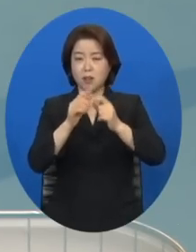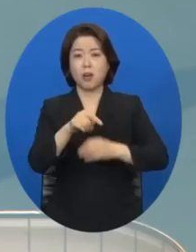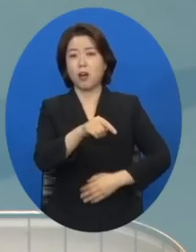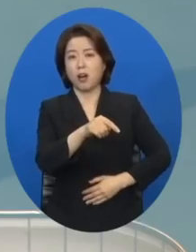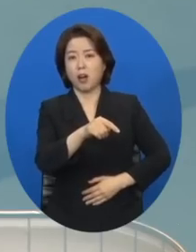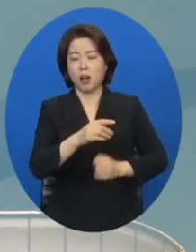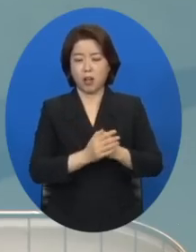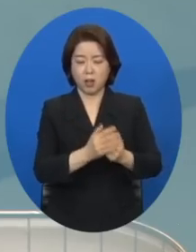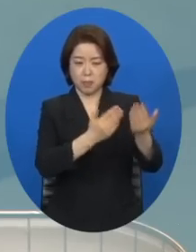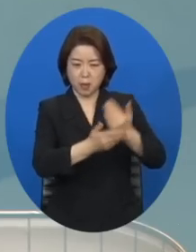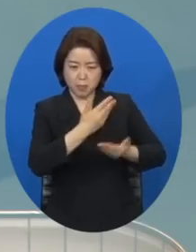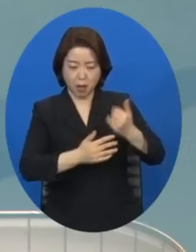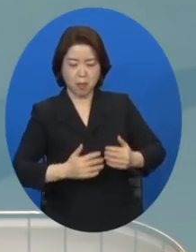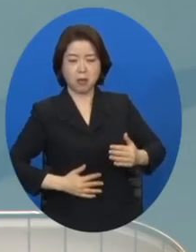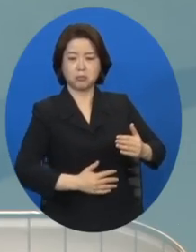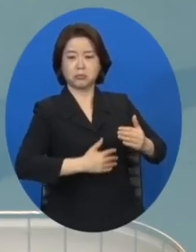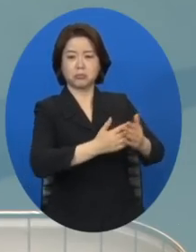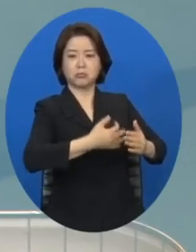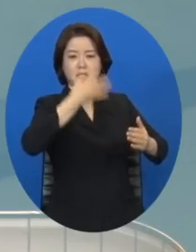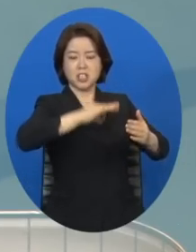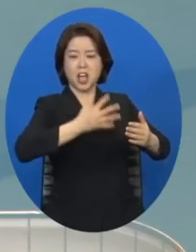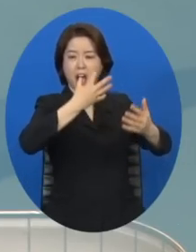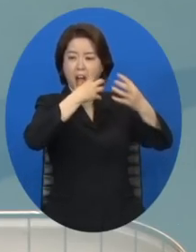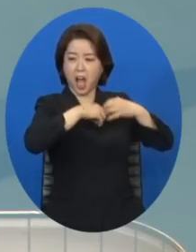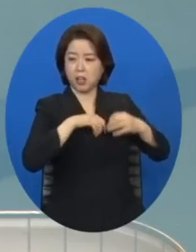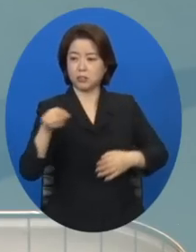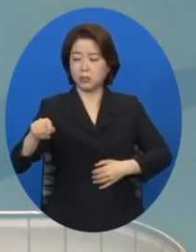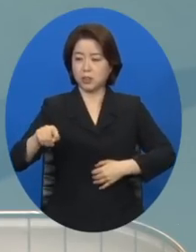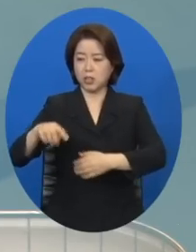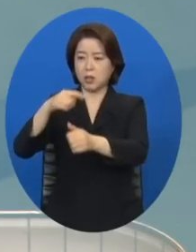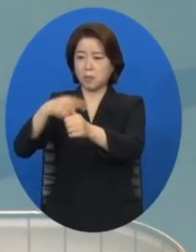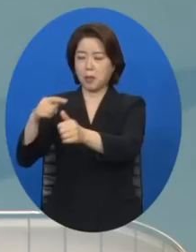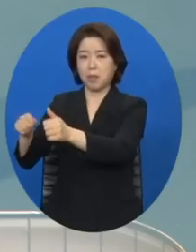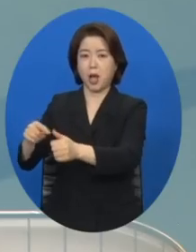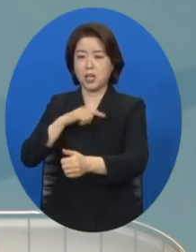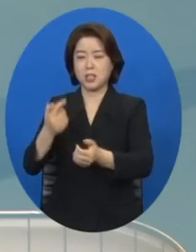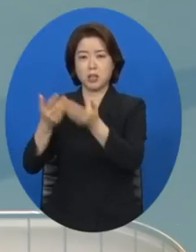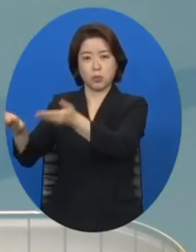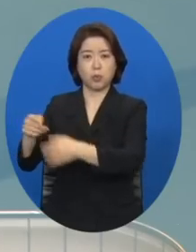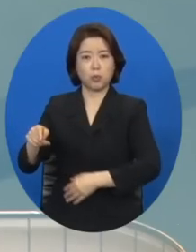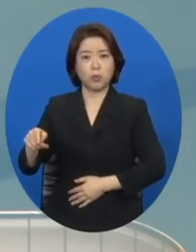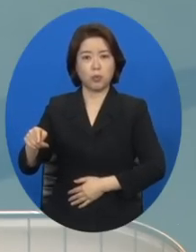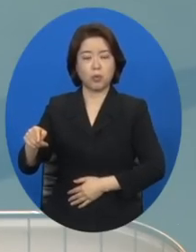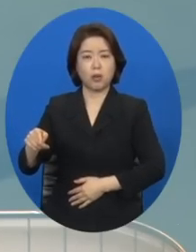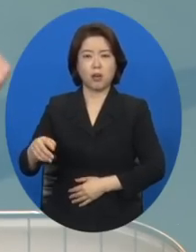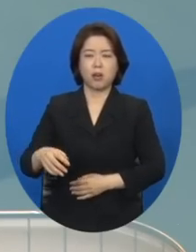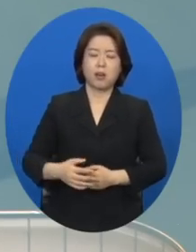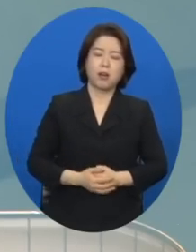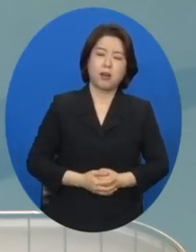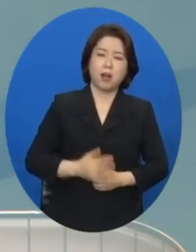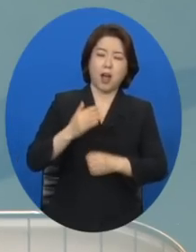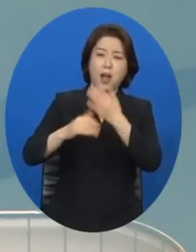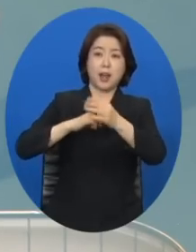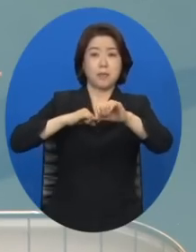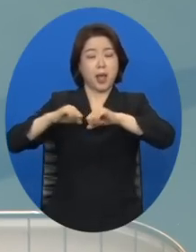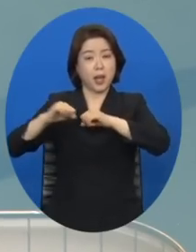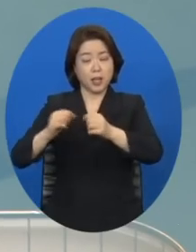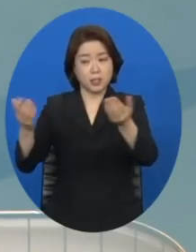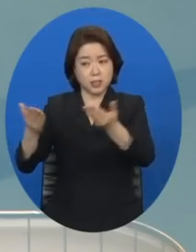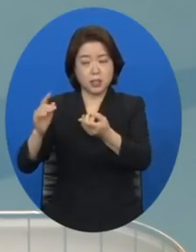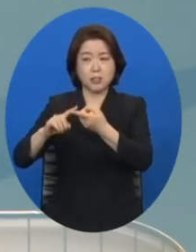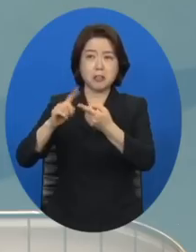더해서 자신들의 배만 불리고 있다는 것이죠 그러면서 또한 얘기하는 것이 하나님의 행하시는 일에 대해서는